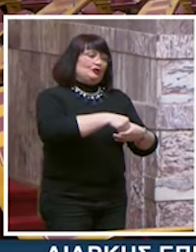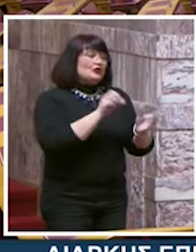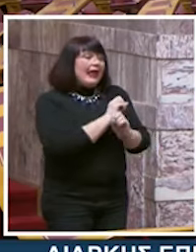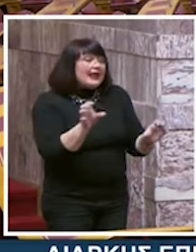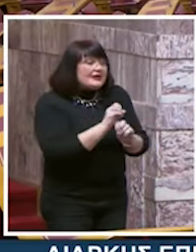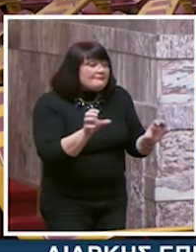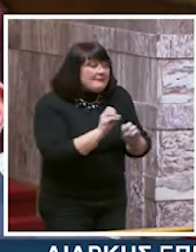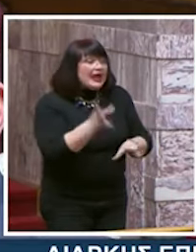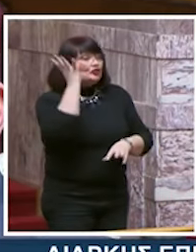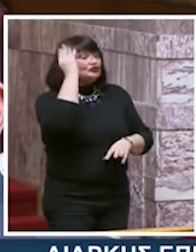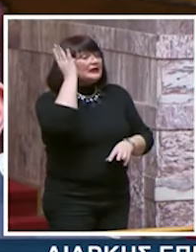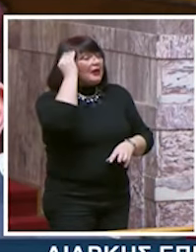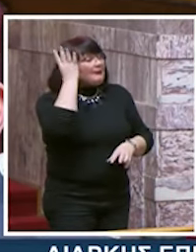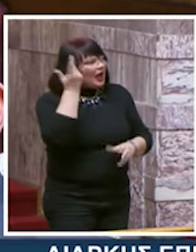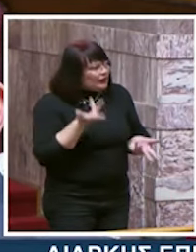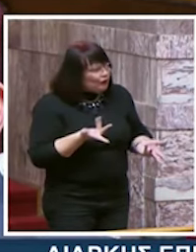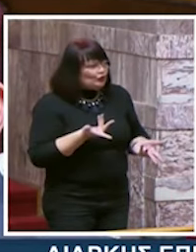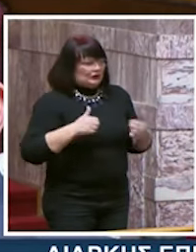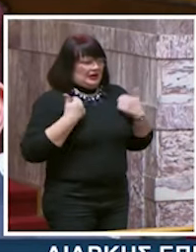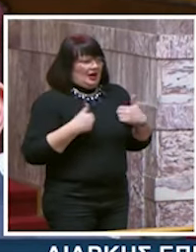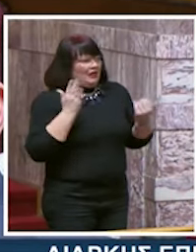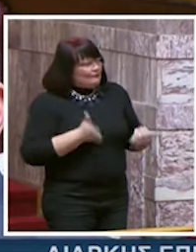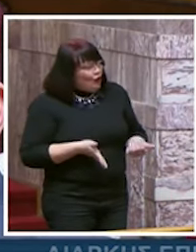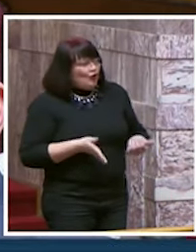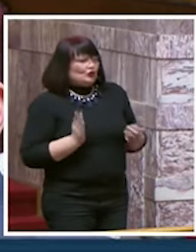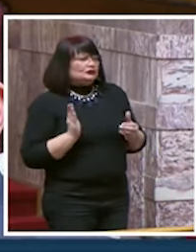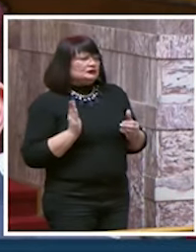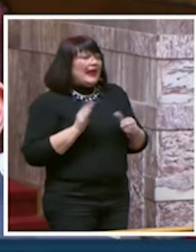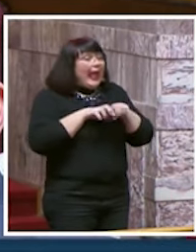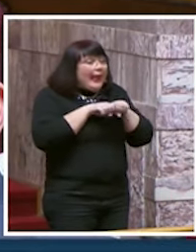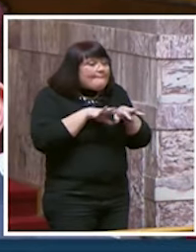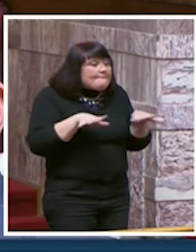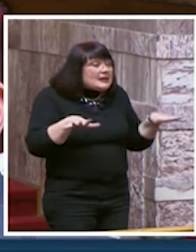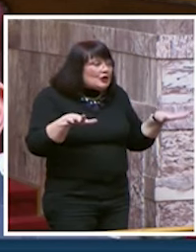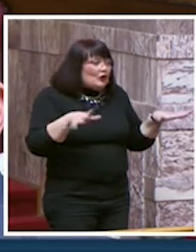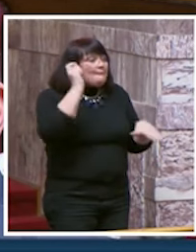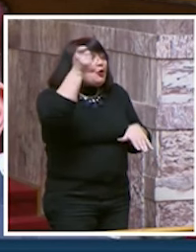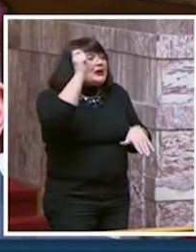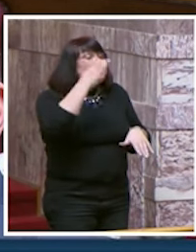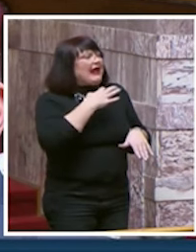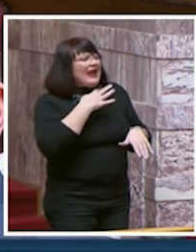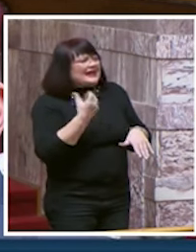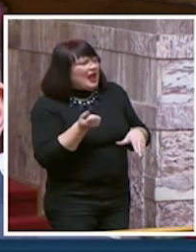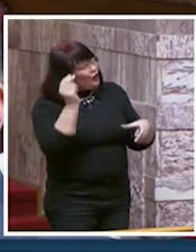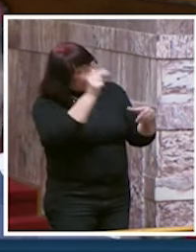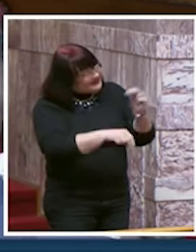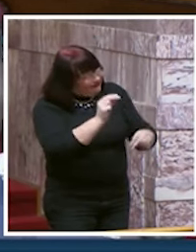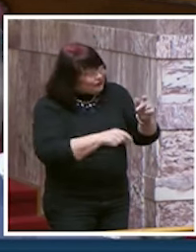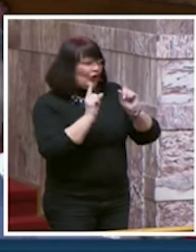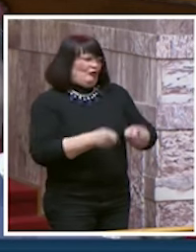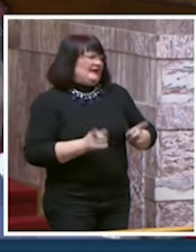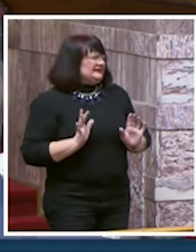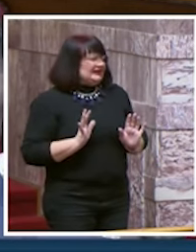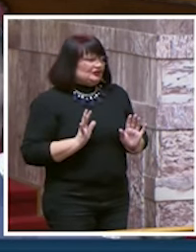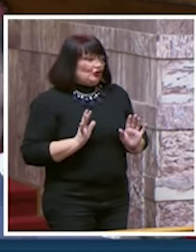ενημέρωση, την εμπέδωση της πεποίθησης ότι οι νέοι άνθρωποι μπορούν να επιδράσουν στις πολιτικές με βάση τις ανάγκες τους. Να ενημερώσω ότι κάτι